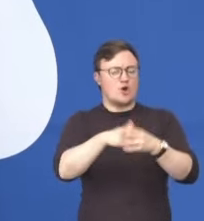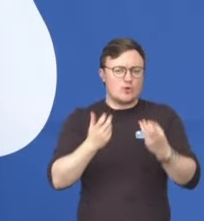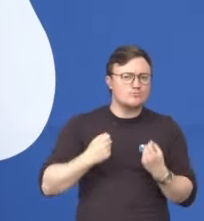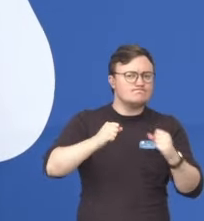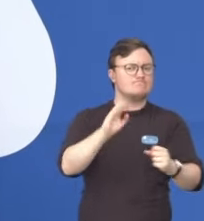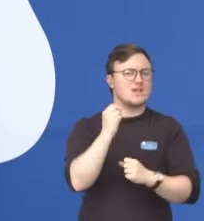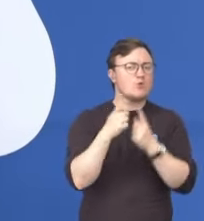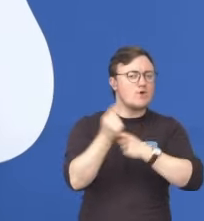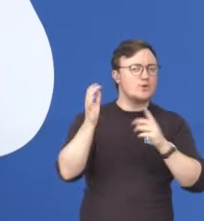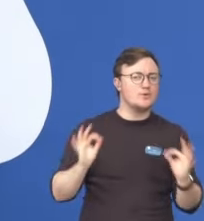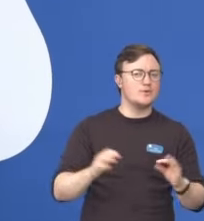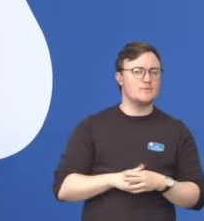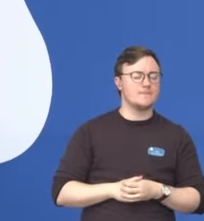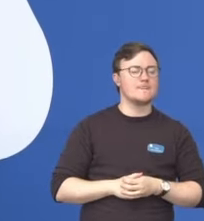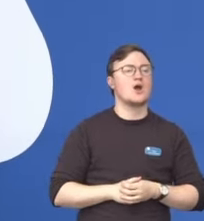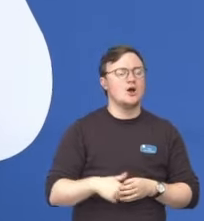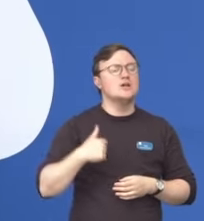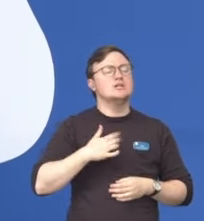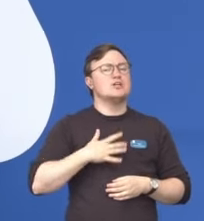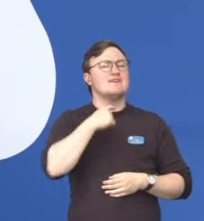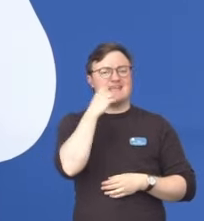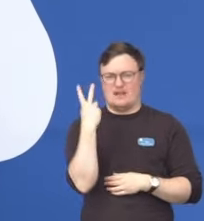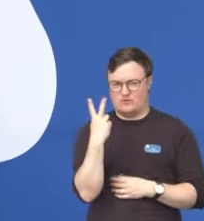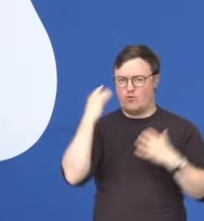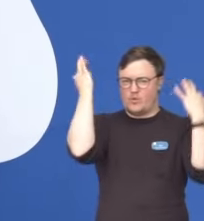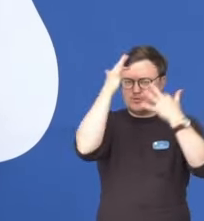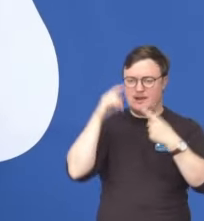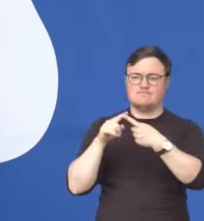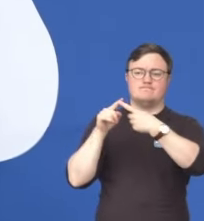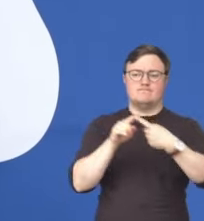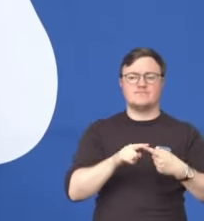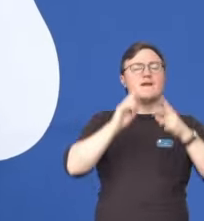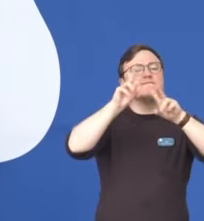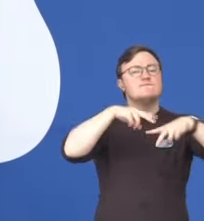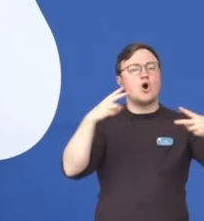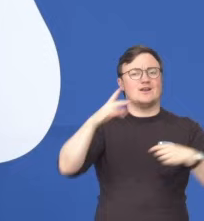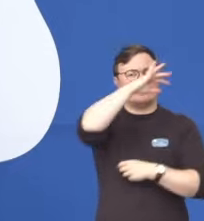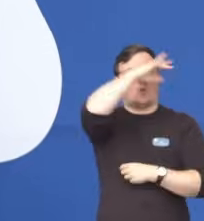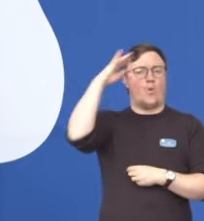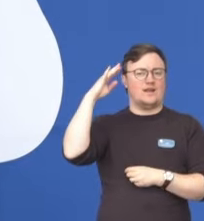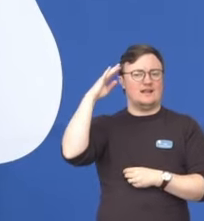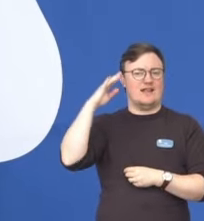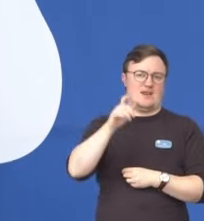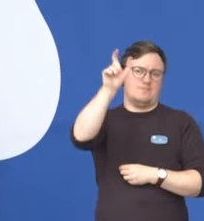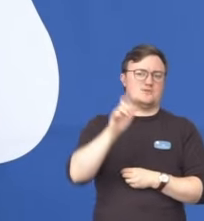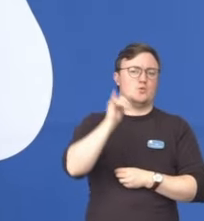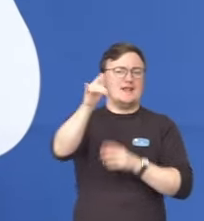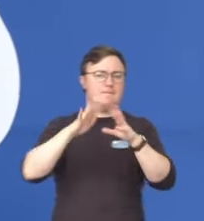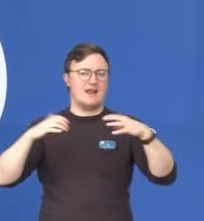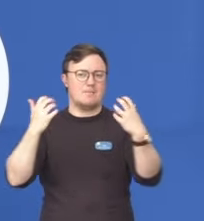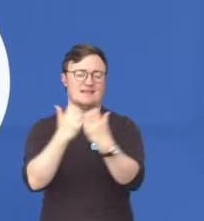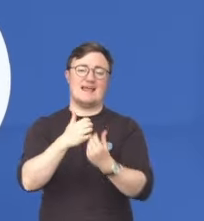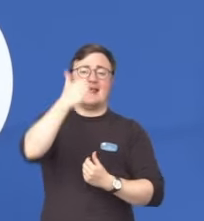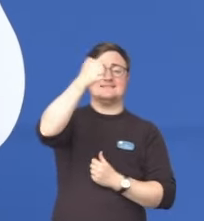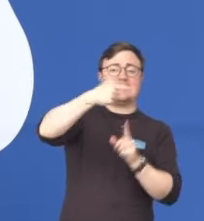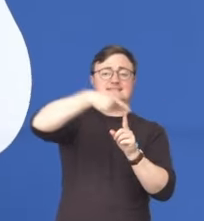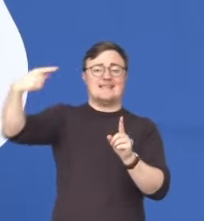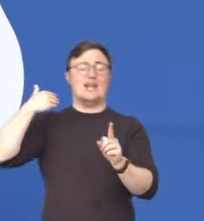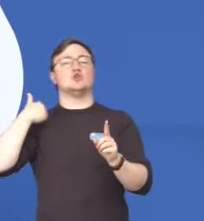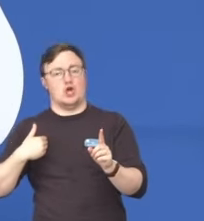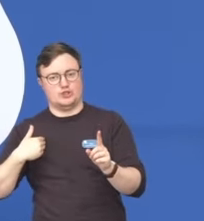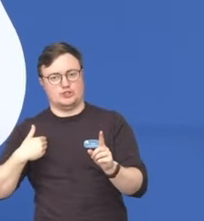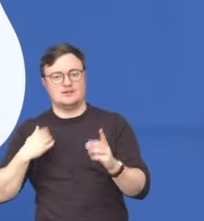EU-valet? Ja, men jag vill nämna två problem egentligen. Den första är att den vanligaste ålderskategorin på en Europaparlamentariker är någonstans mellan 60 och döden. Så